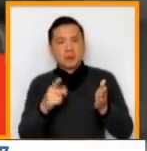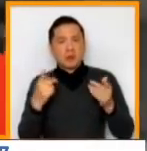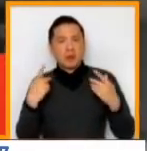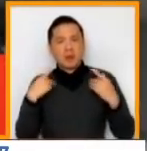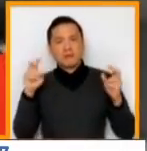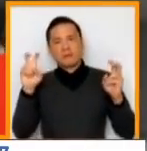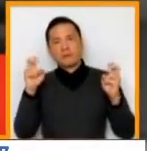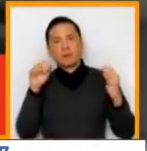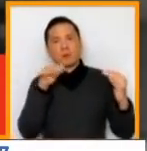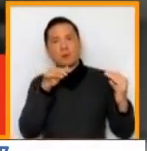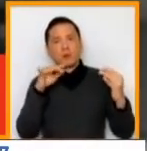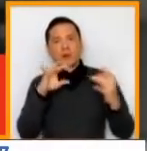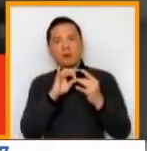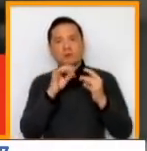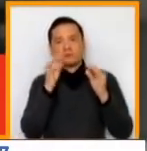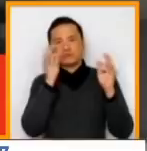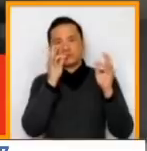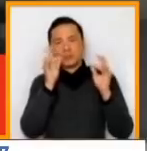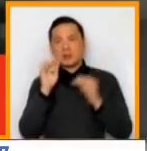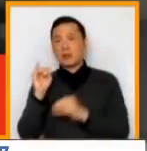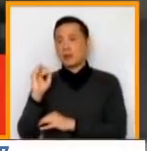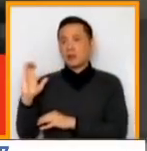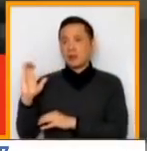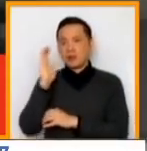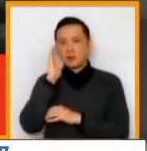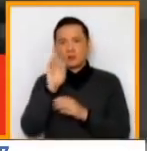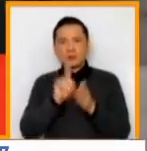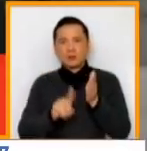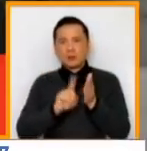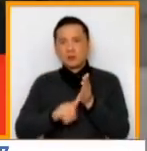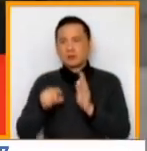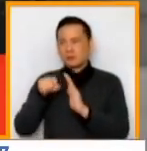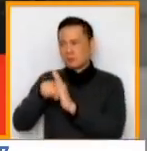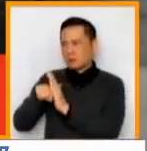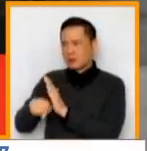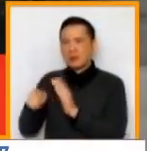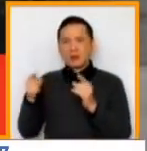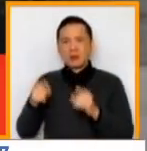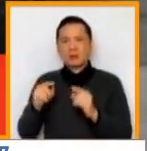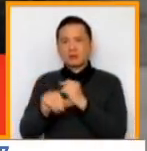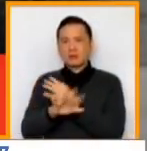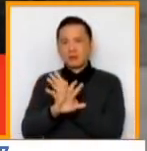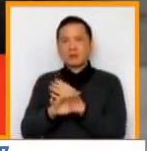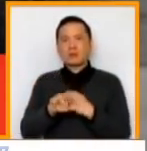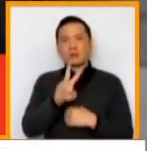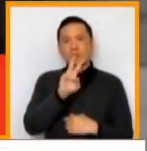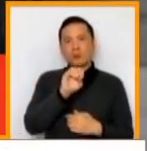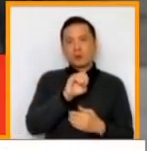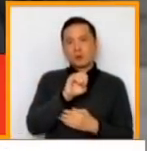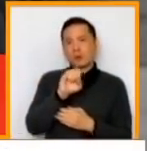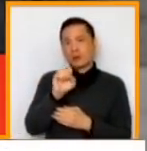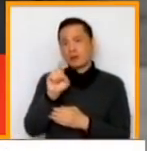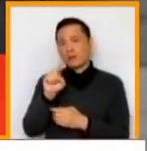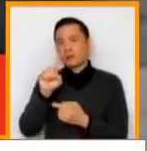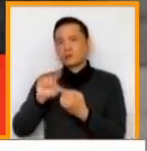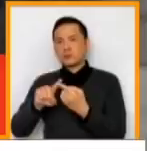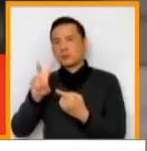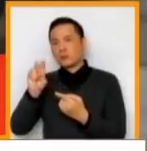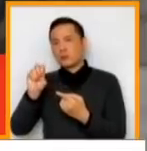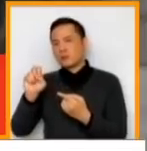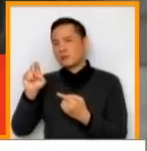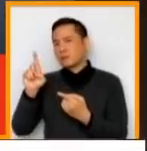iimbestigahan din ng ICC ang mga pagpatay sa Davao City mula 2011 hanggang 2016. Sa budget hearing naman ng